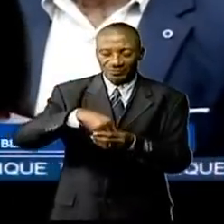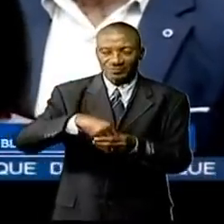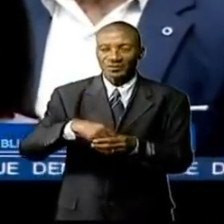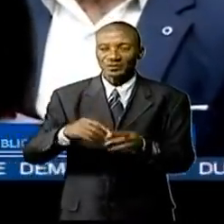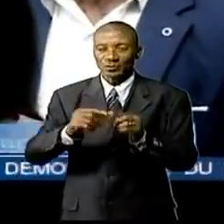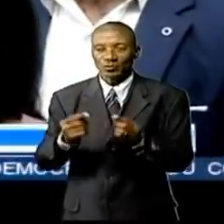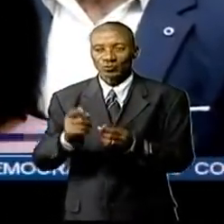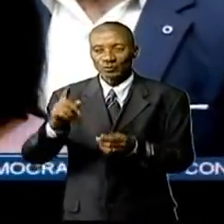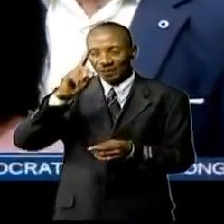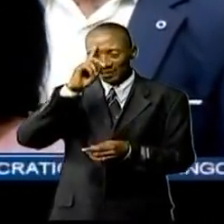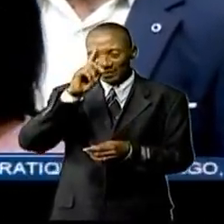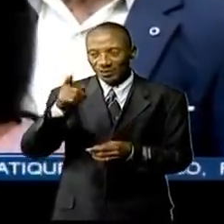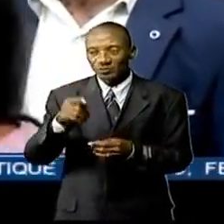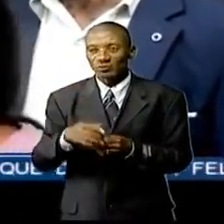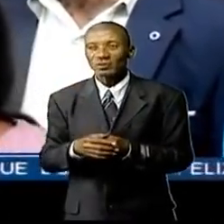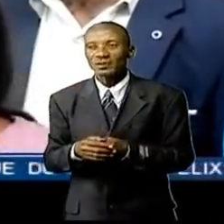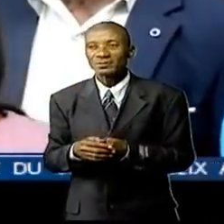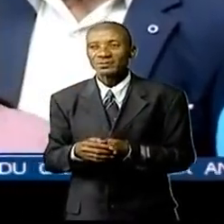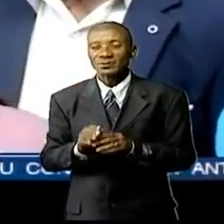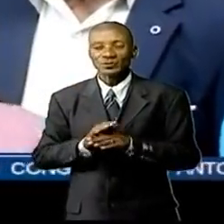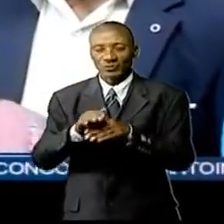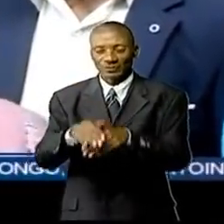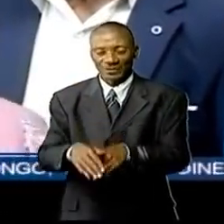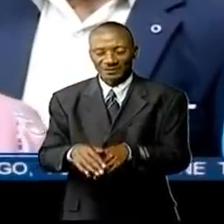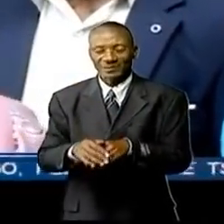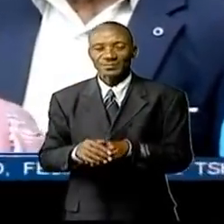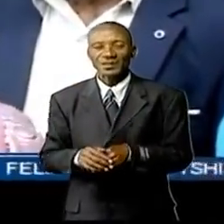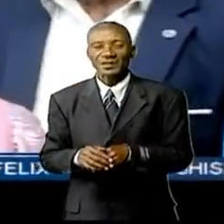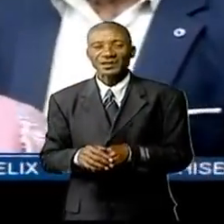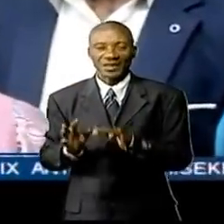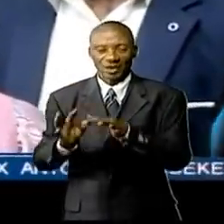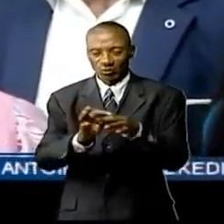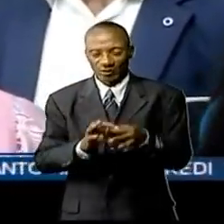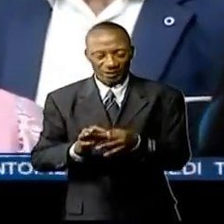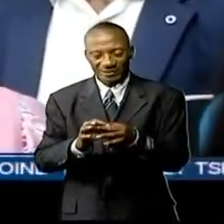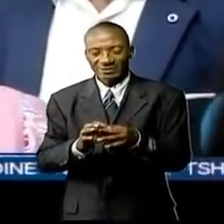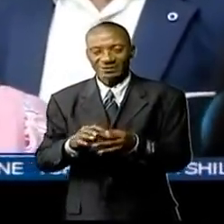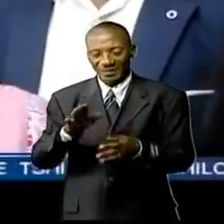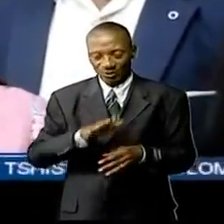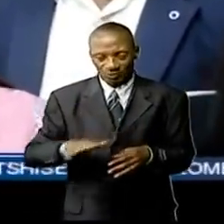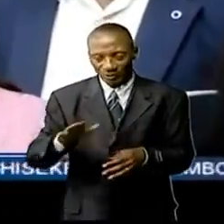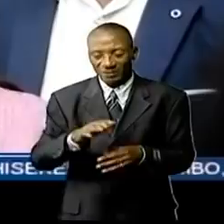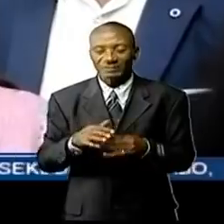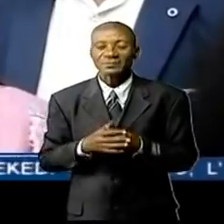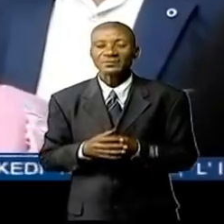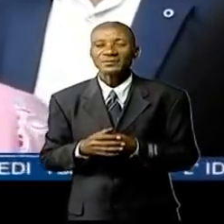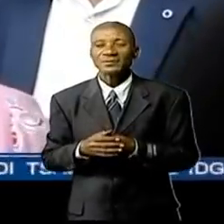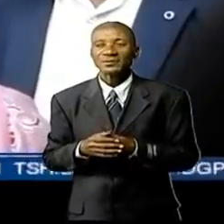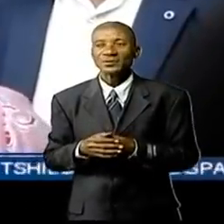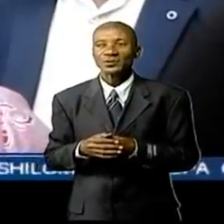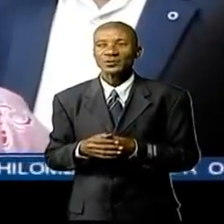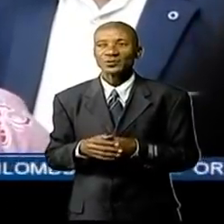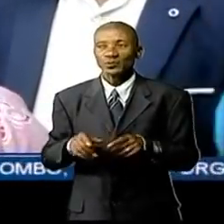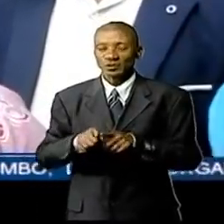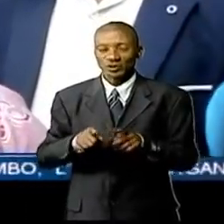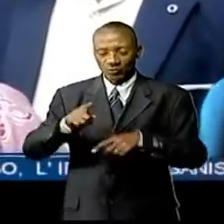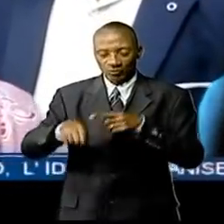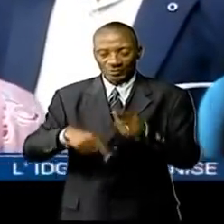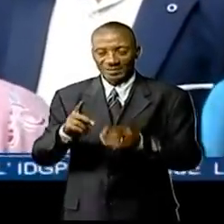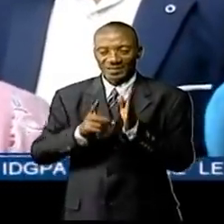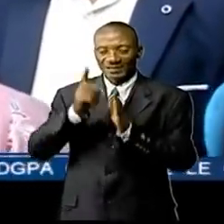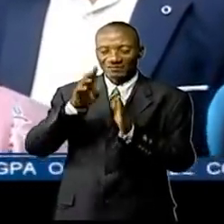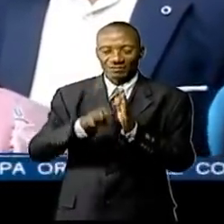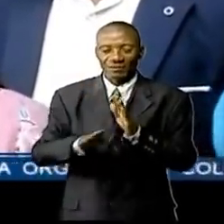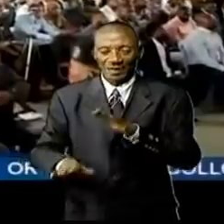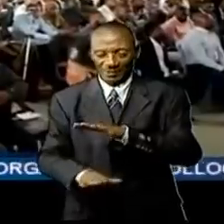au renforcement de la cohésion et de l'unité nationale, mais aussi au projet de développement à la base de